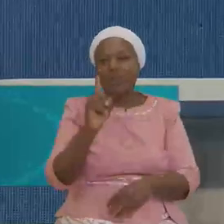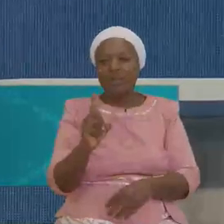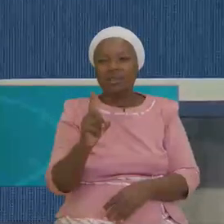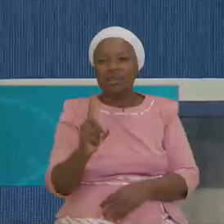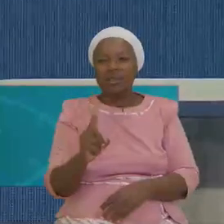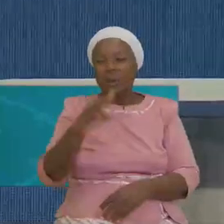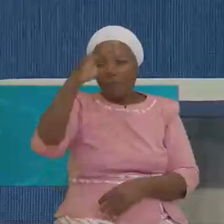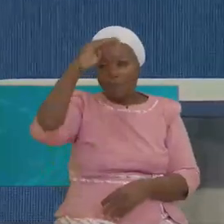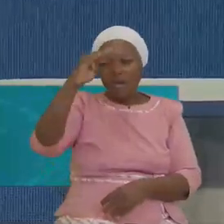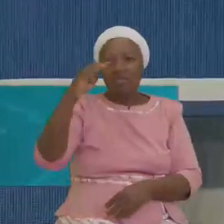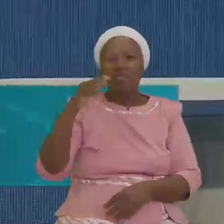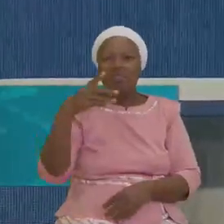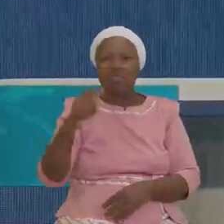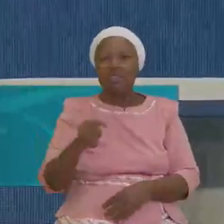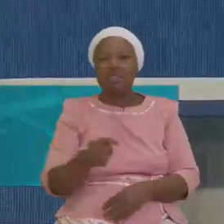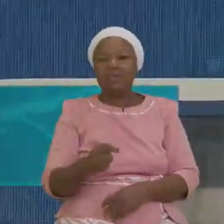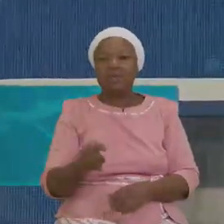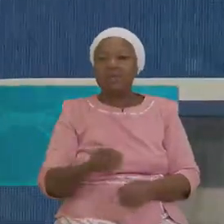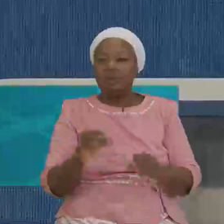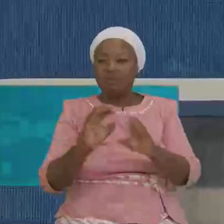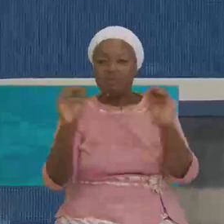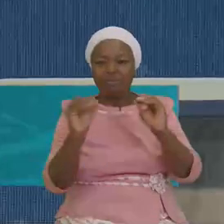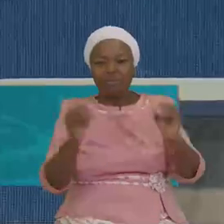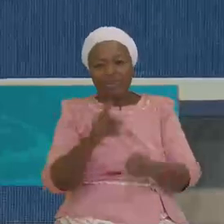terre. Dieu qui est fidèle.